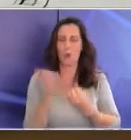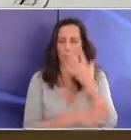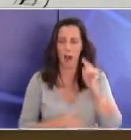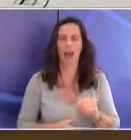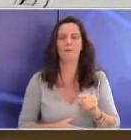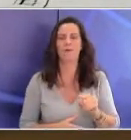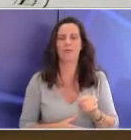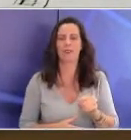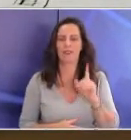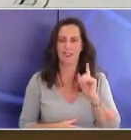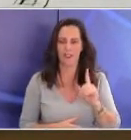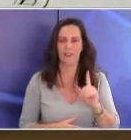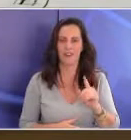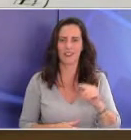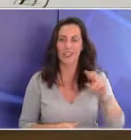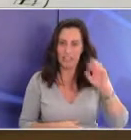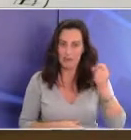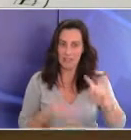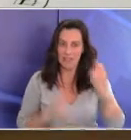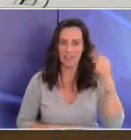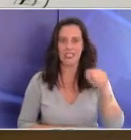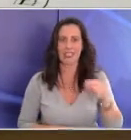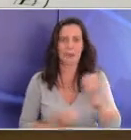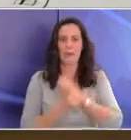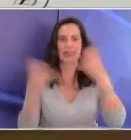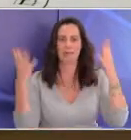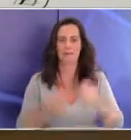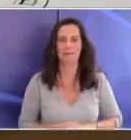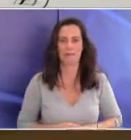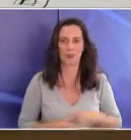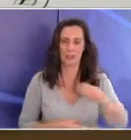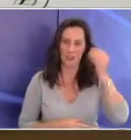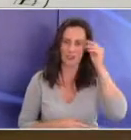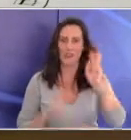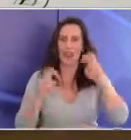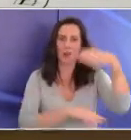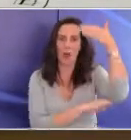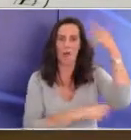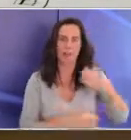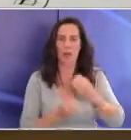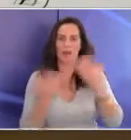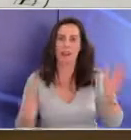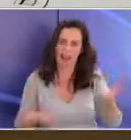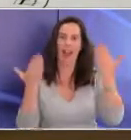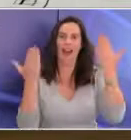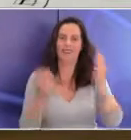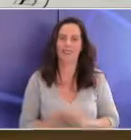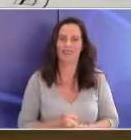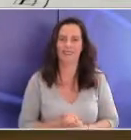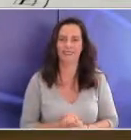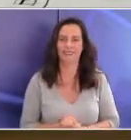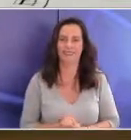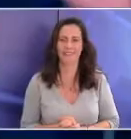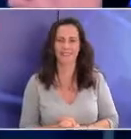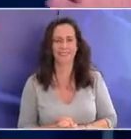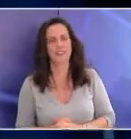קטמון הוקמה, אבל כשזה יקרה זה יהיה מדהים. אני זוכרת שעלינו ללאומית, זה היה מדהים, אז יאללה.